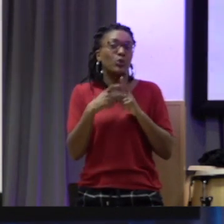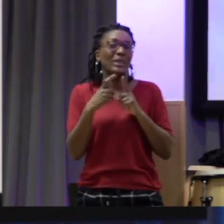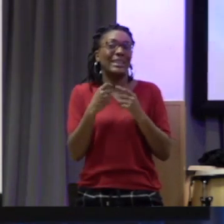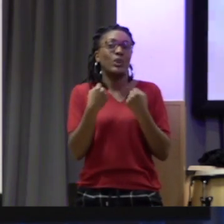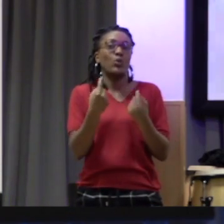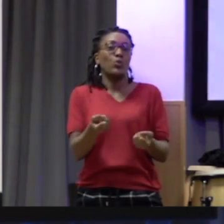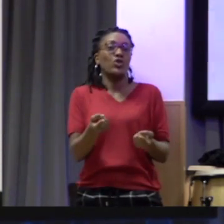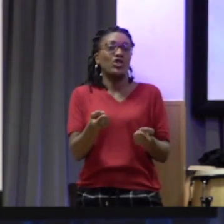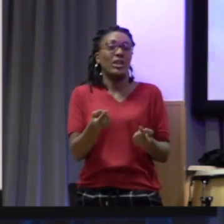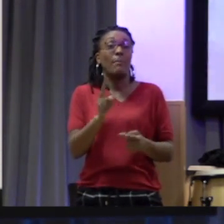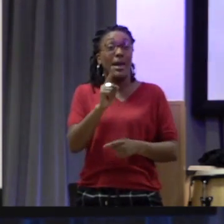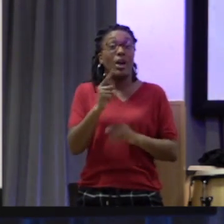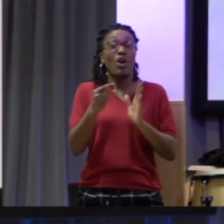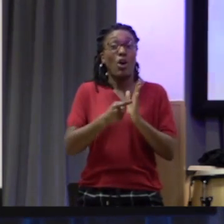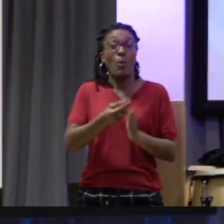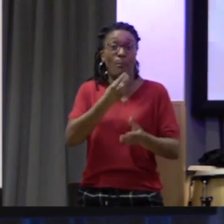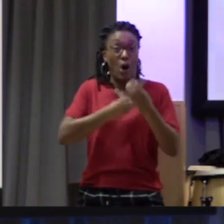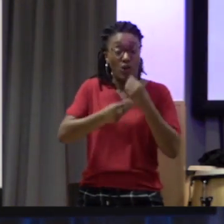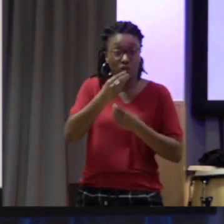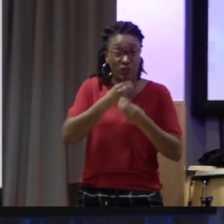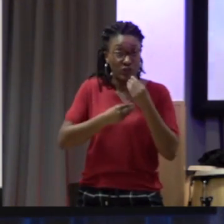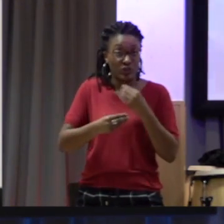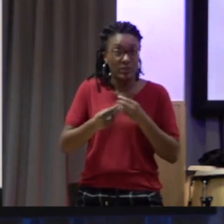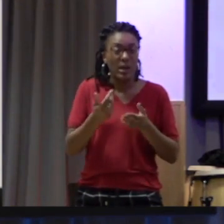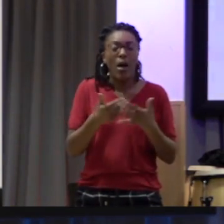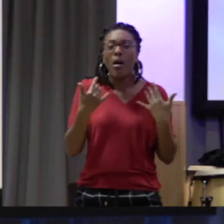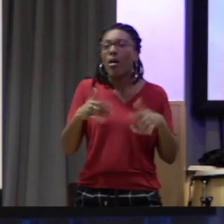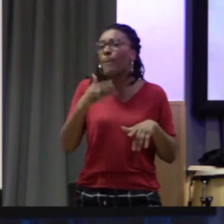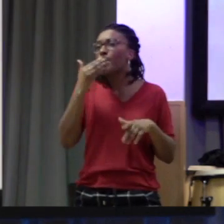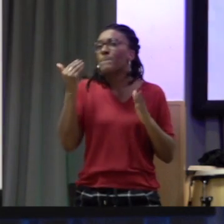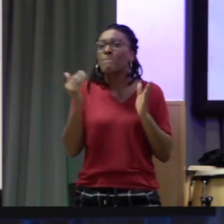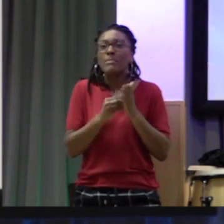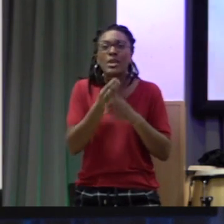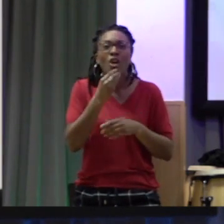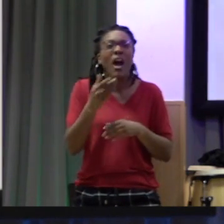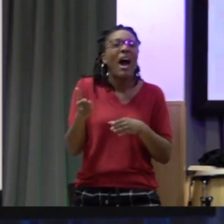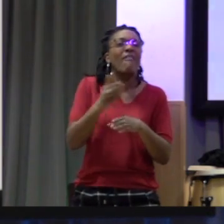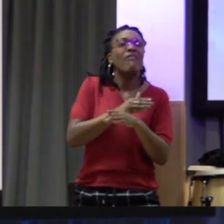Mais quand on le mange, on ressent le meilleur goût que la veille.